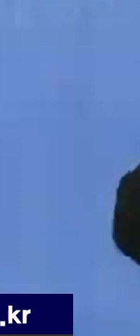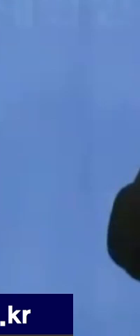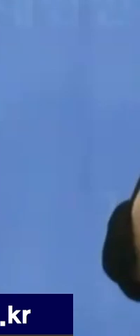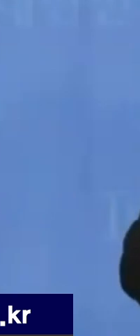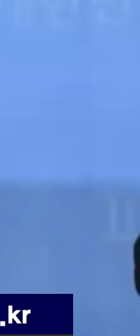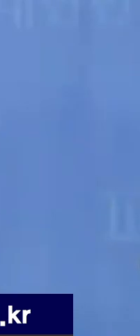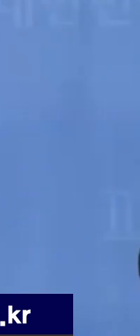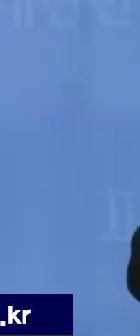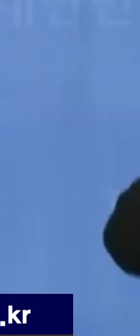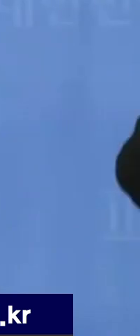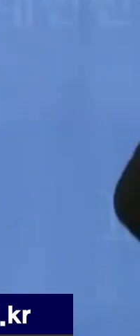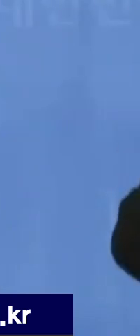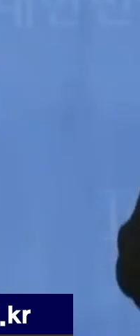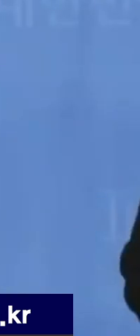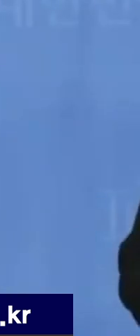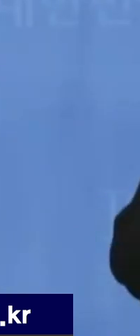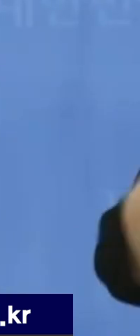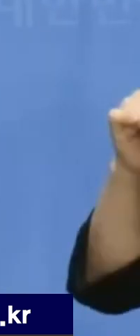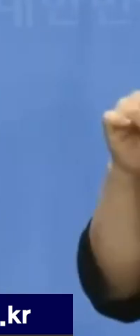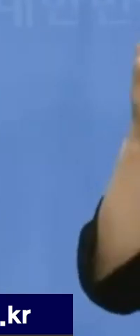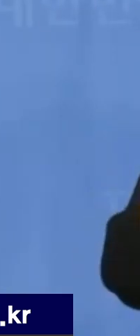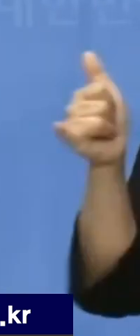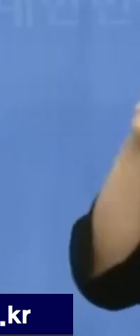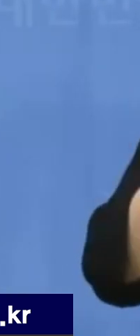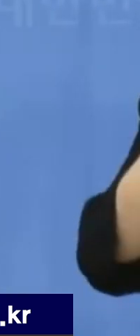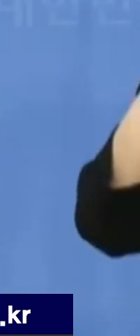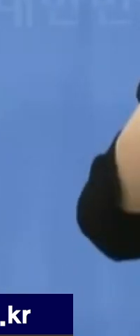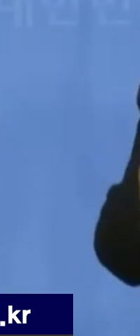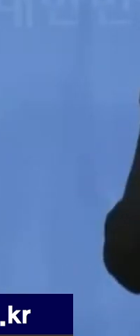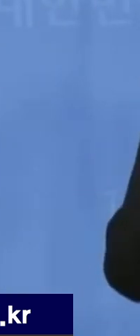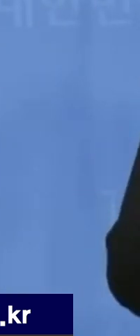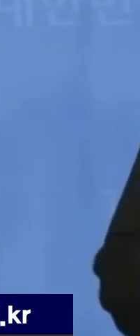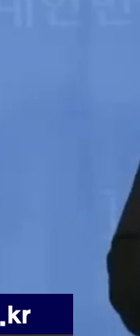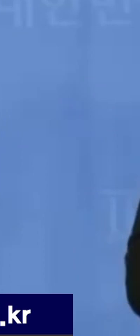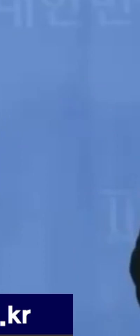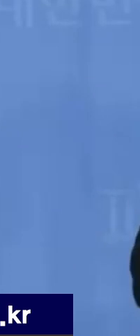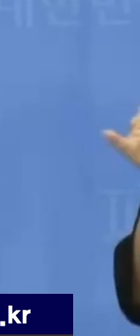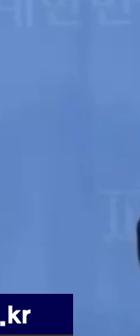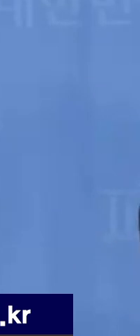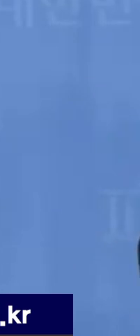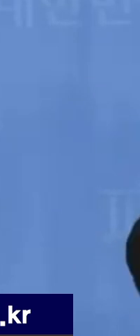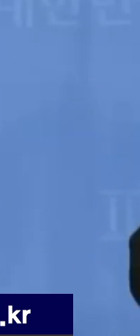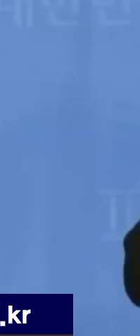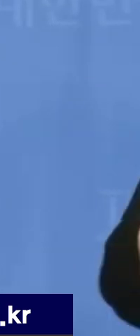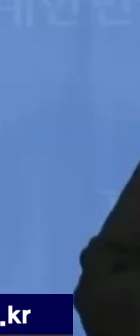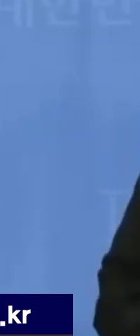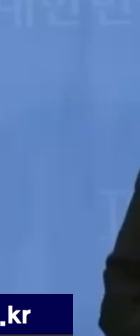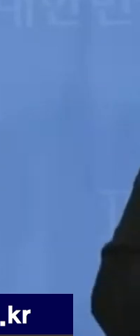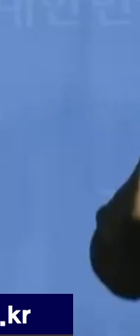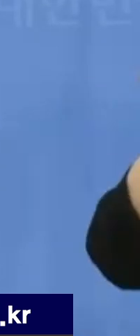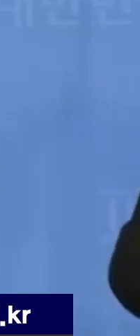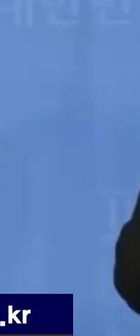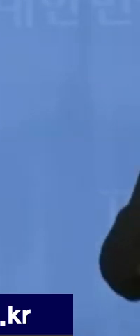그 과정에서 일부 국민 눈높이에 맞지 않는 후보가 있었던 것도 사실이다.